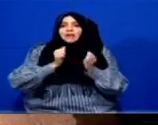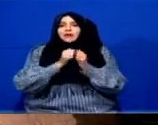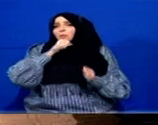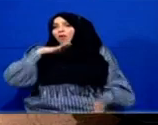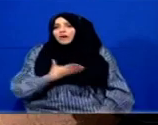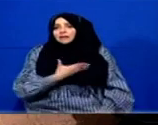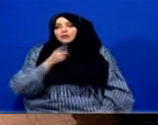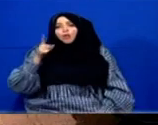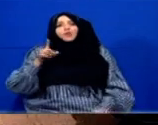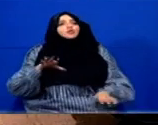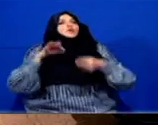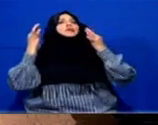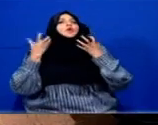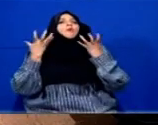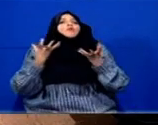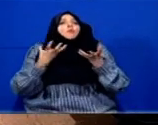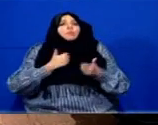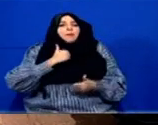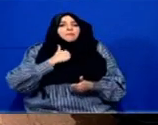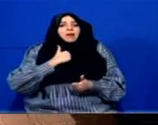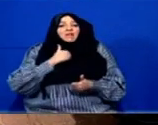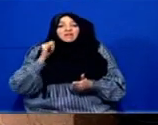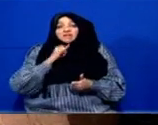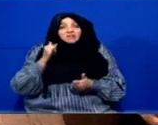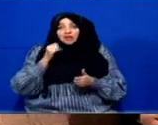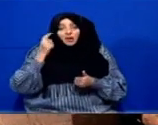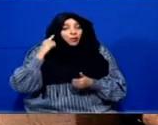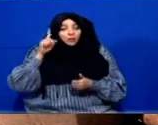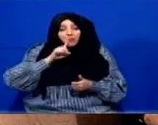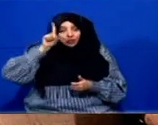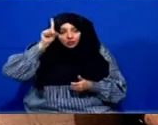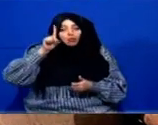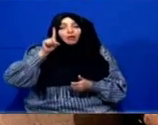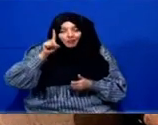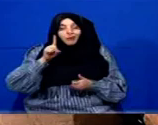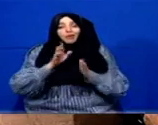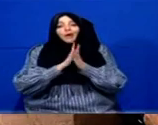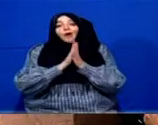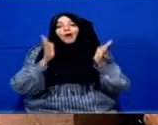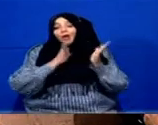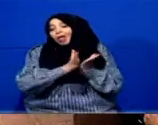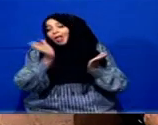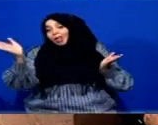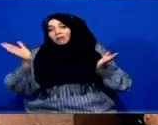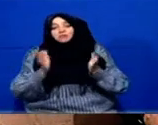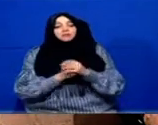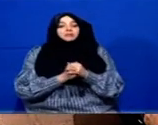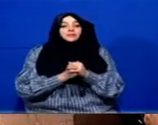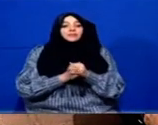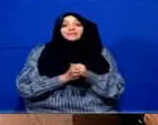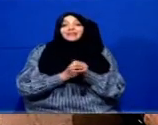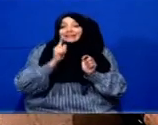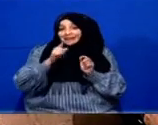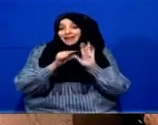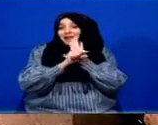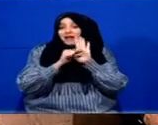ان يكون له الخيره من امرهم ومن يعصي الله ورسوله فقد ضل ضلالا وبينا من هذه من هذه الايه الكريمه